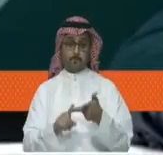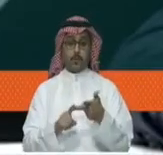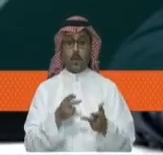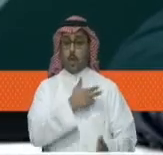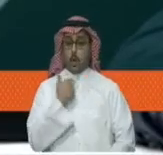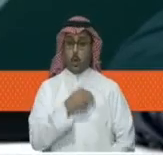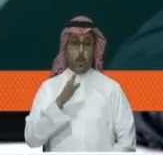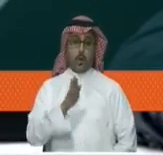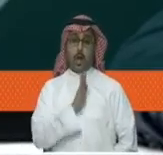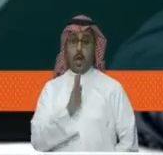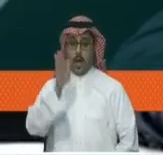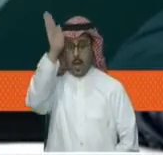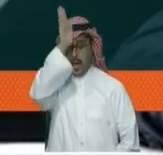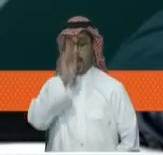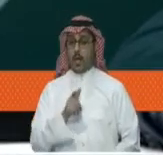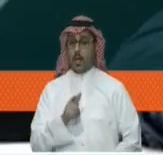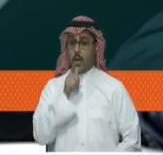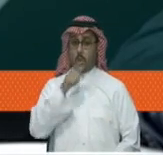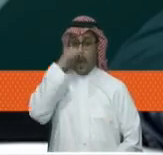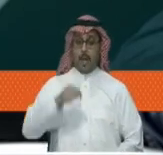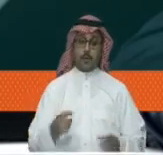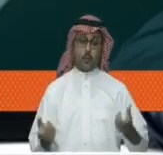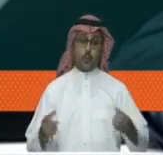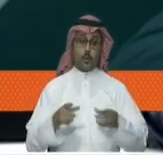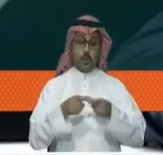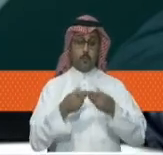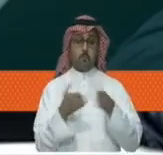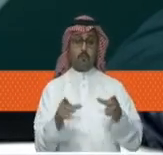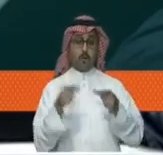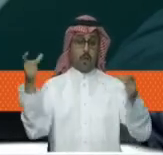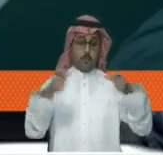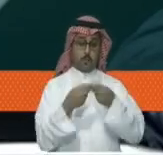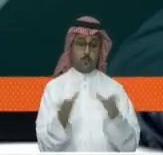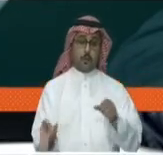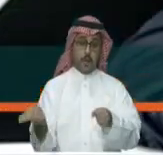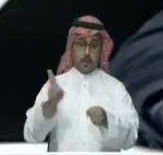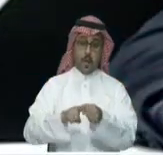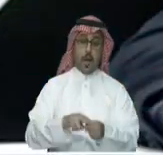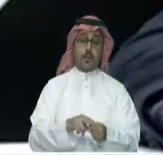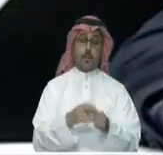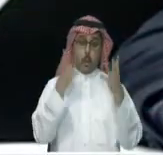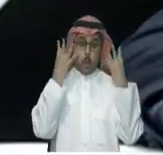الحكومة العراقية تعلن رفع حظر التجول اعتبارا من اليوم وتدعو إلى العودة للهدوء.